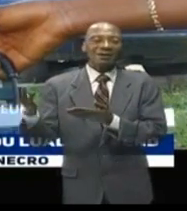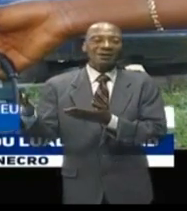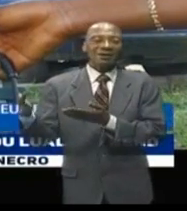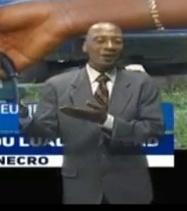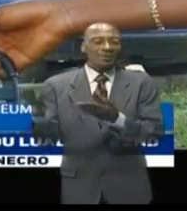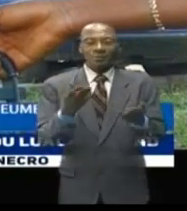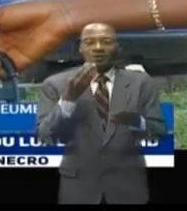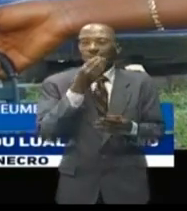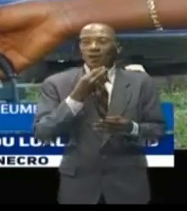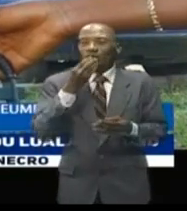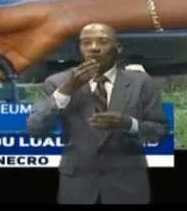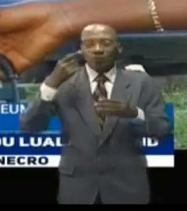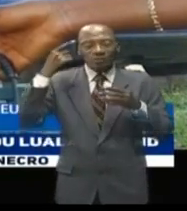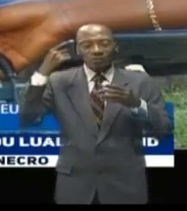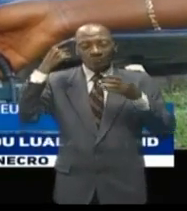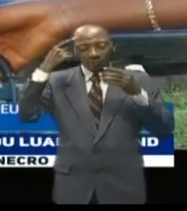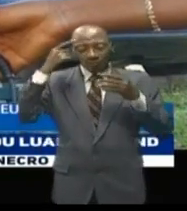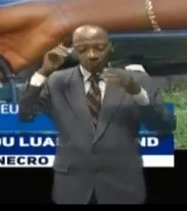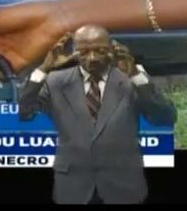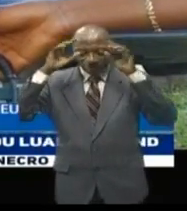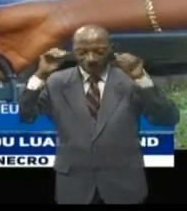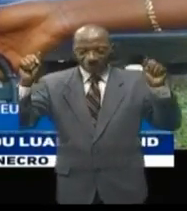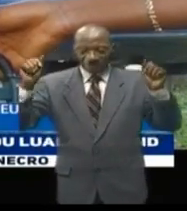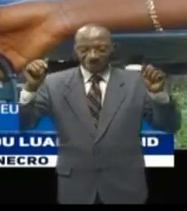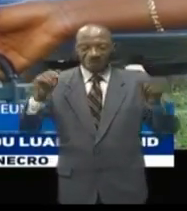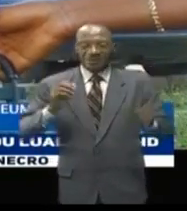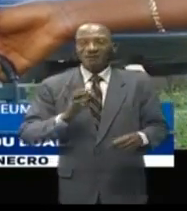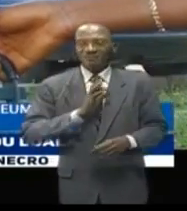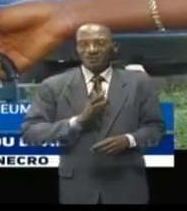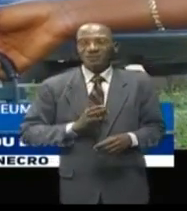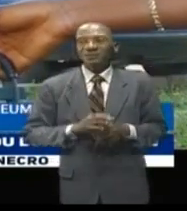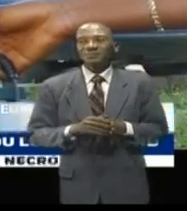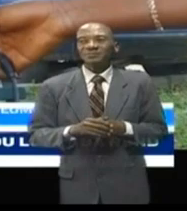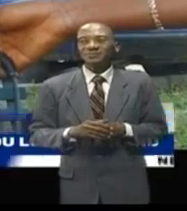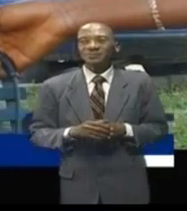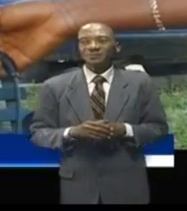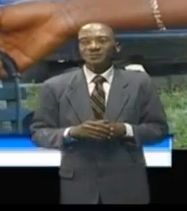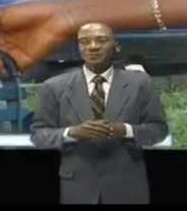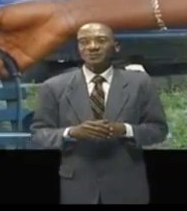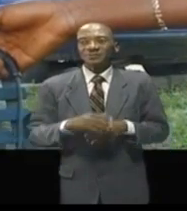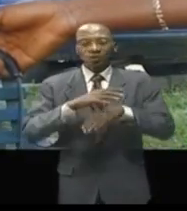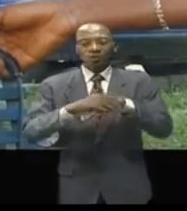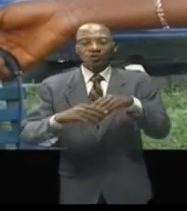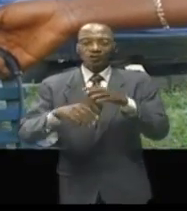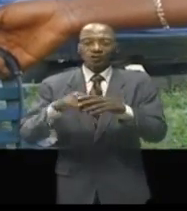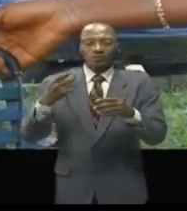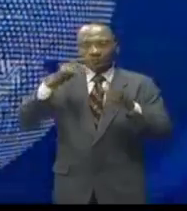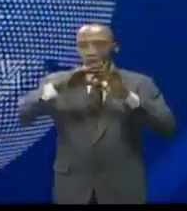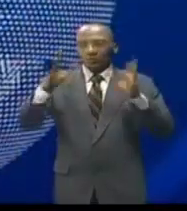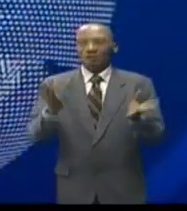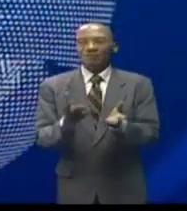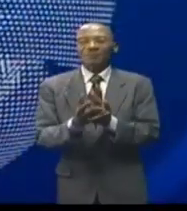masuca transmet aussi ses condoléances à toute la famille communicationnelle à toute la presse congolaise